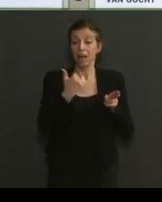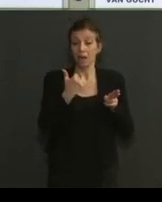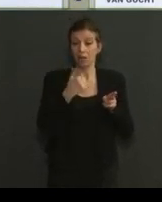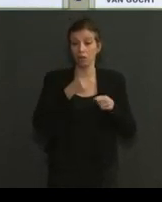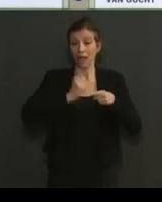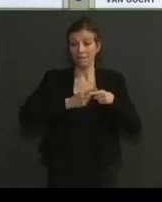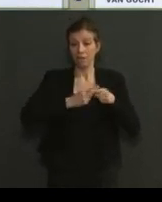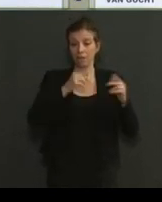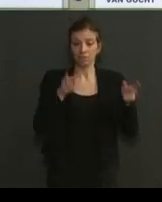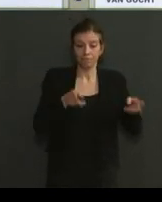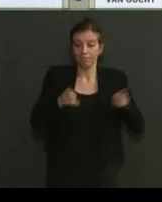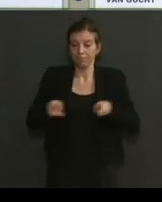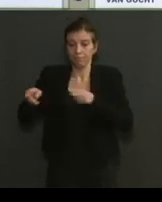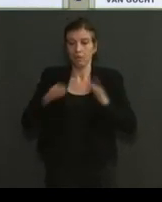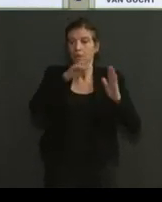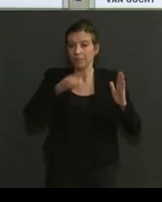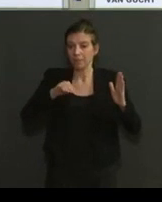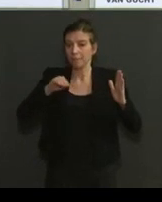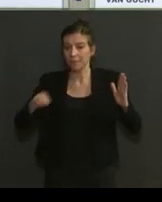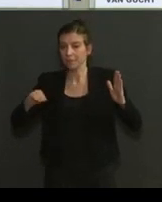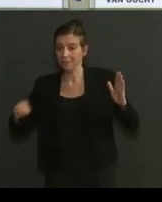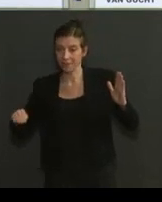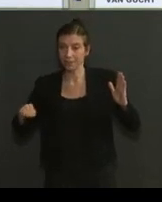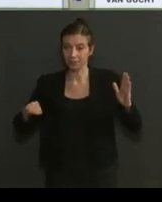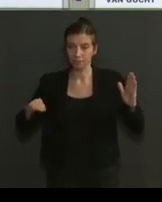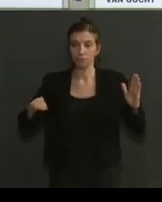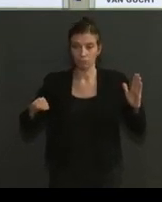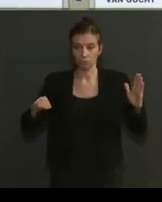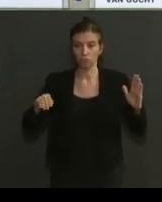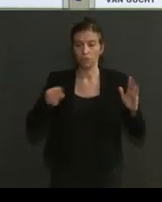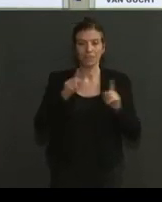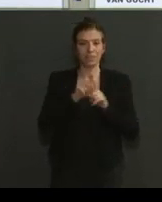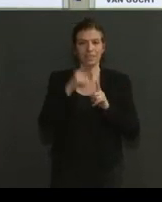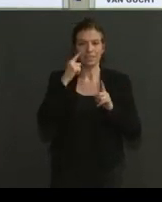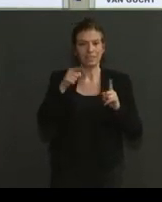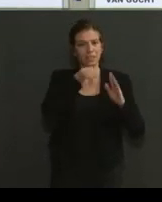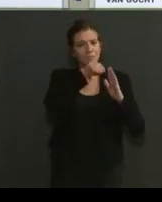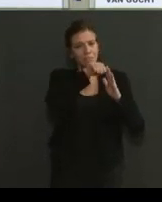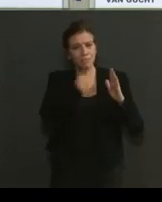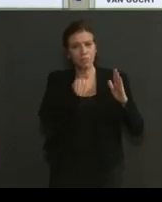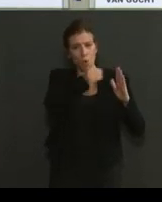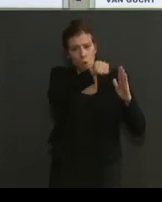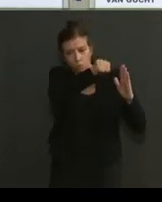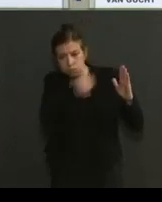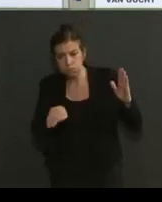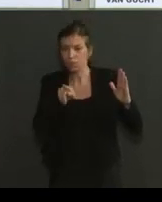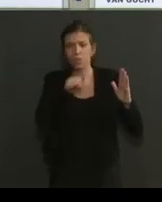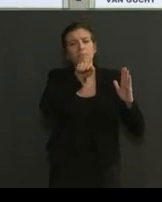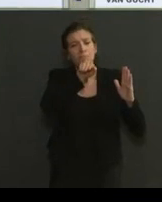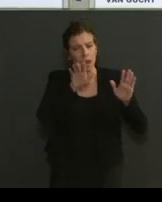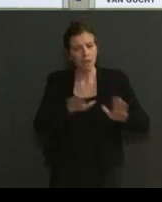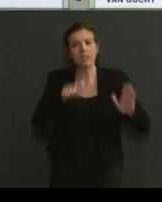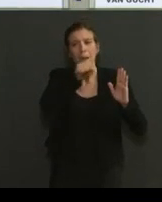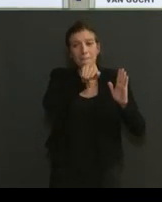Opnieuw lijkt de daling daarmee iets trager te gaan, wat ook een gevolg kan zijn van de uitbreiding van de